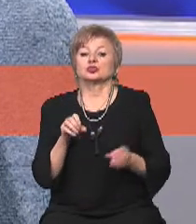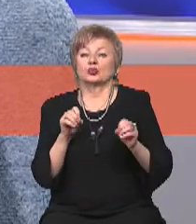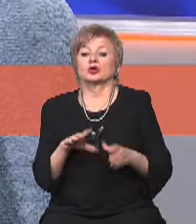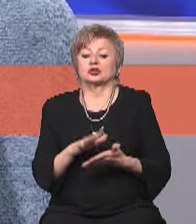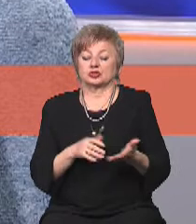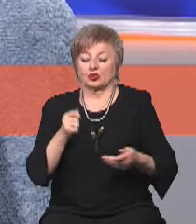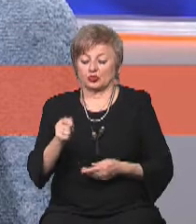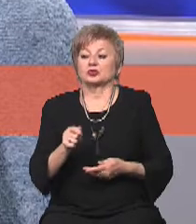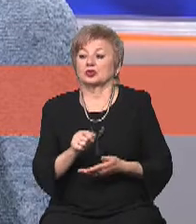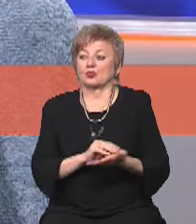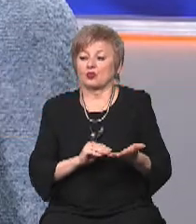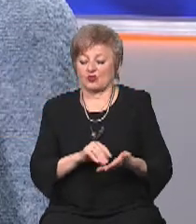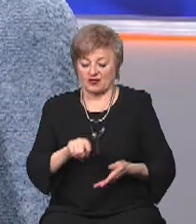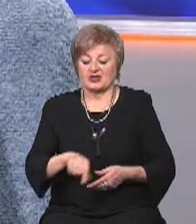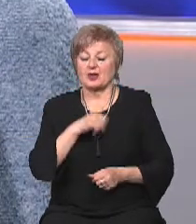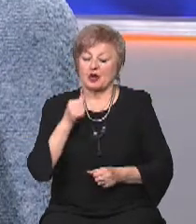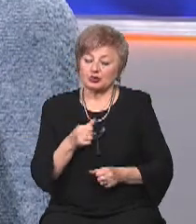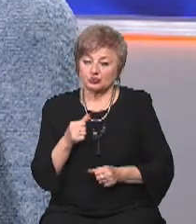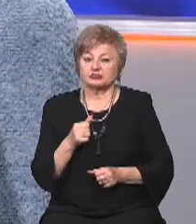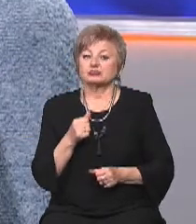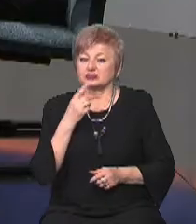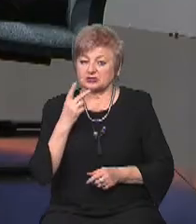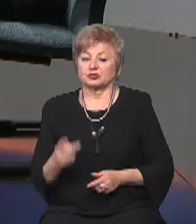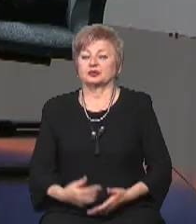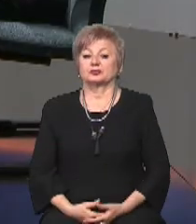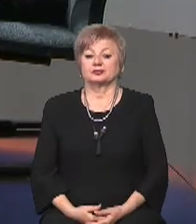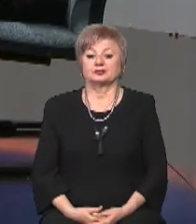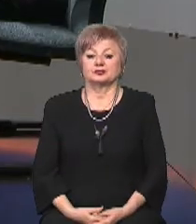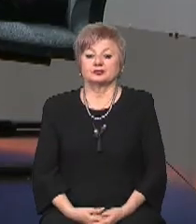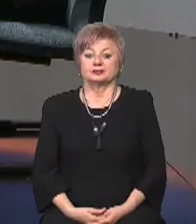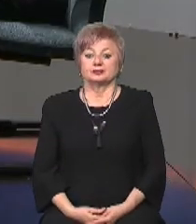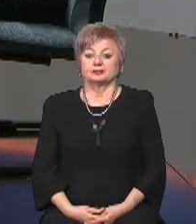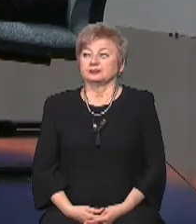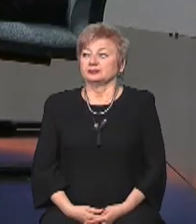подаватися цього року. Пропоную подивитися наш сюжет.